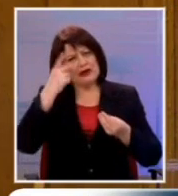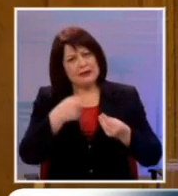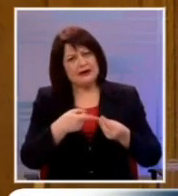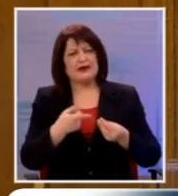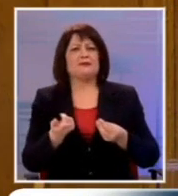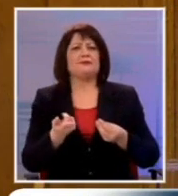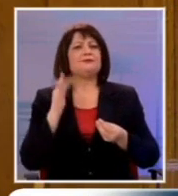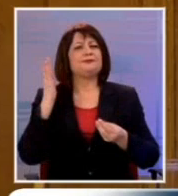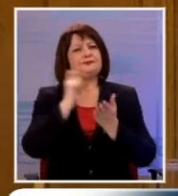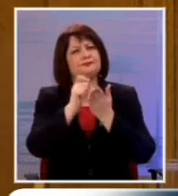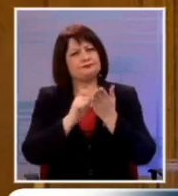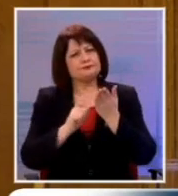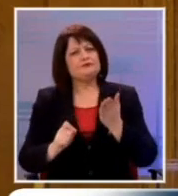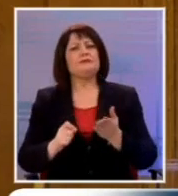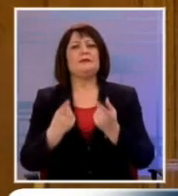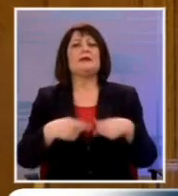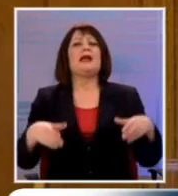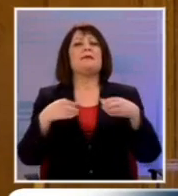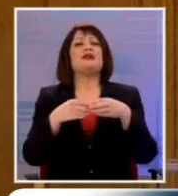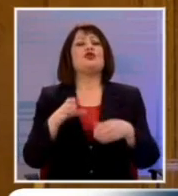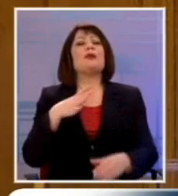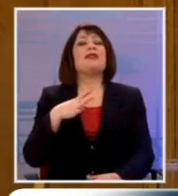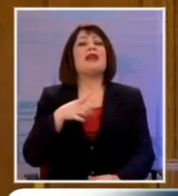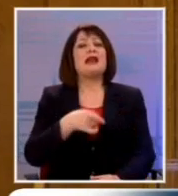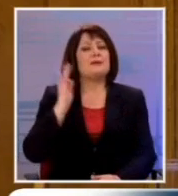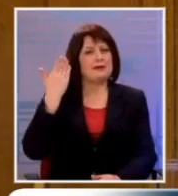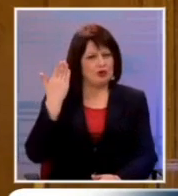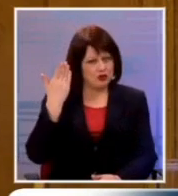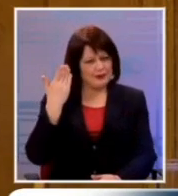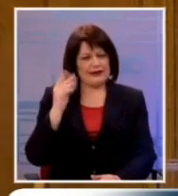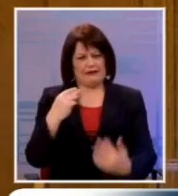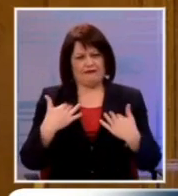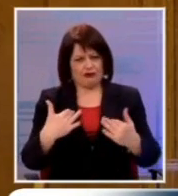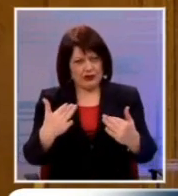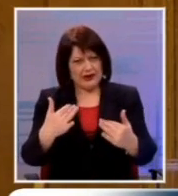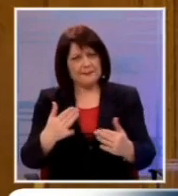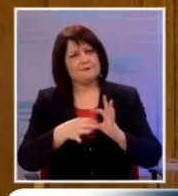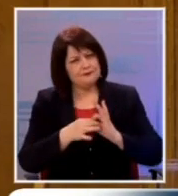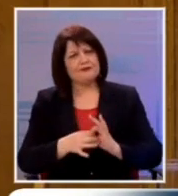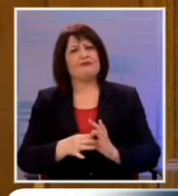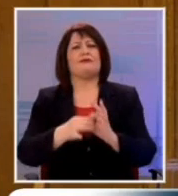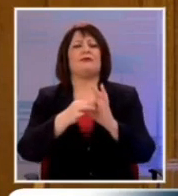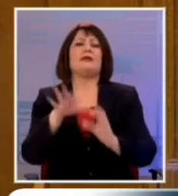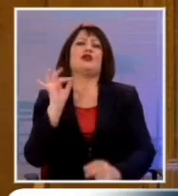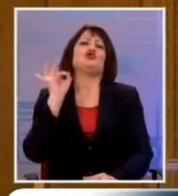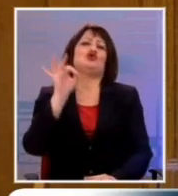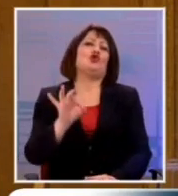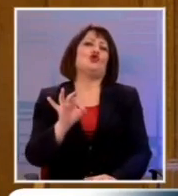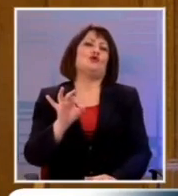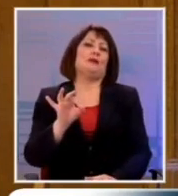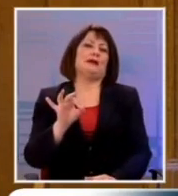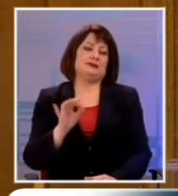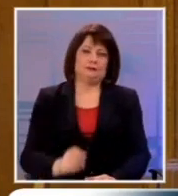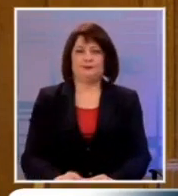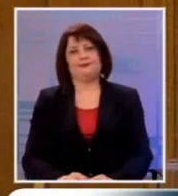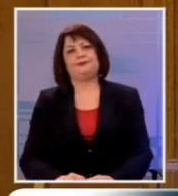είχε καταγραφεί στις προθέσεις Επιτροπής μας κατά την προηγούμενη Σύνοδο συνεχίζει να αποτελεί στόχο δικό